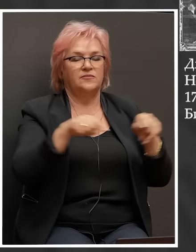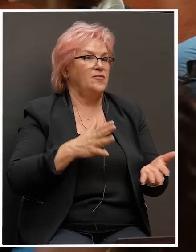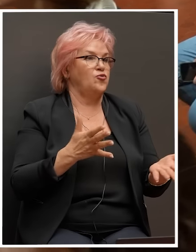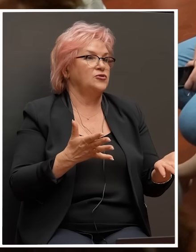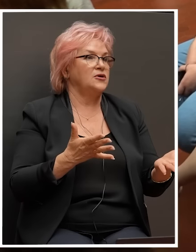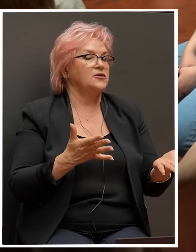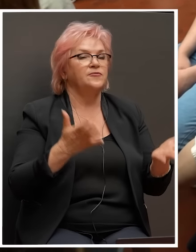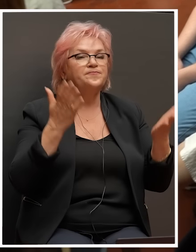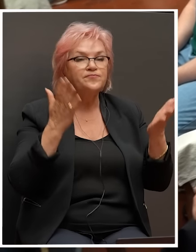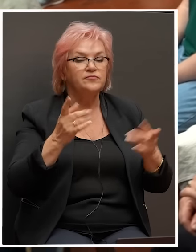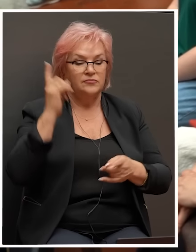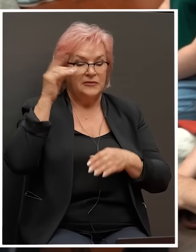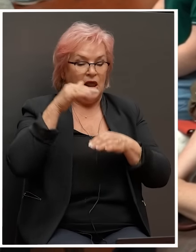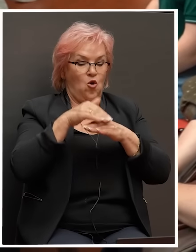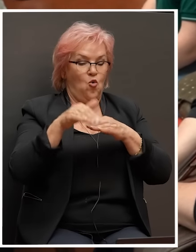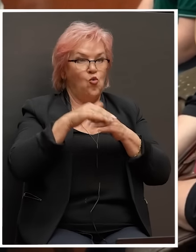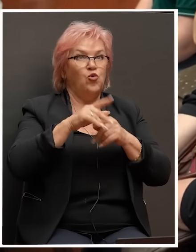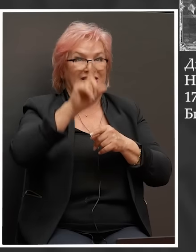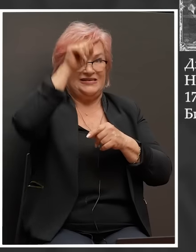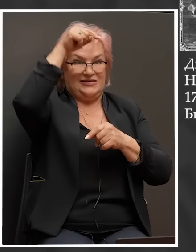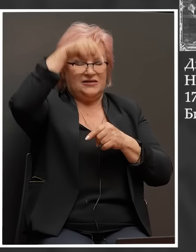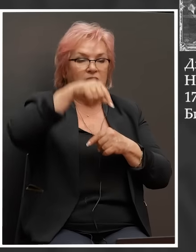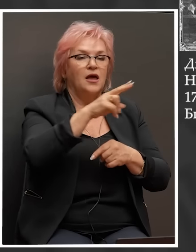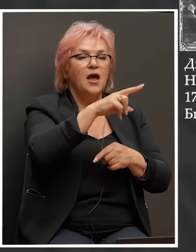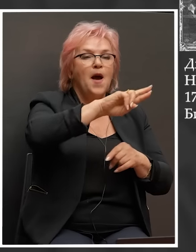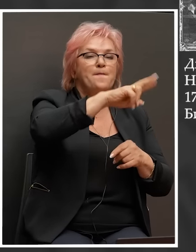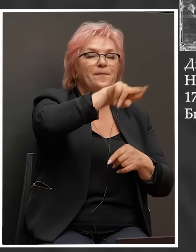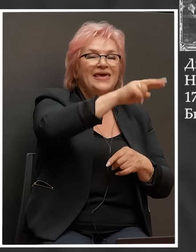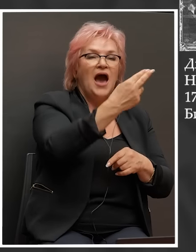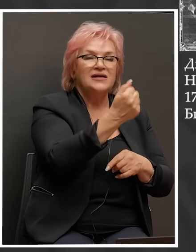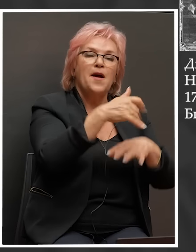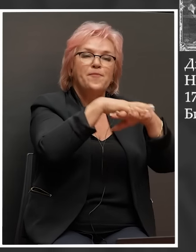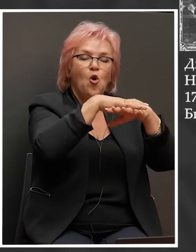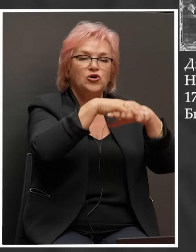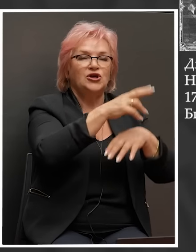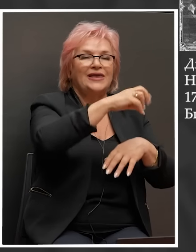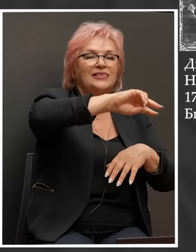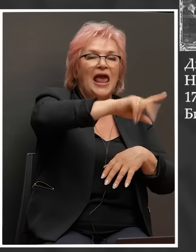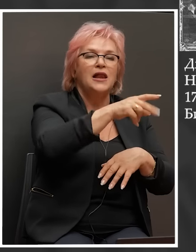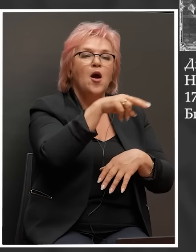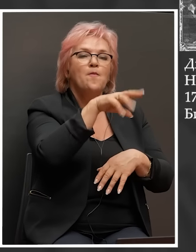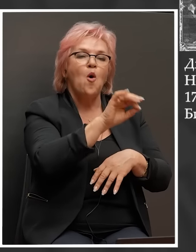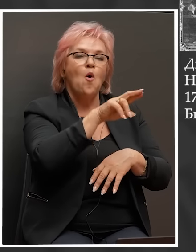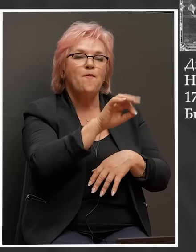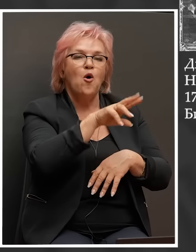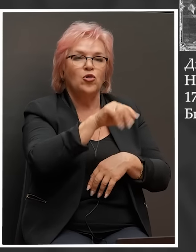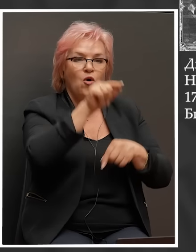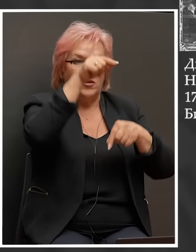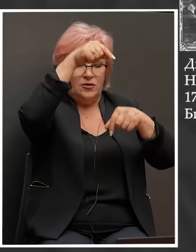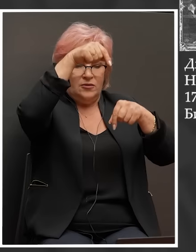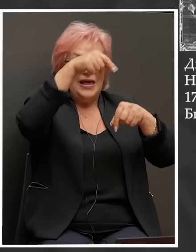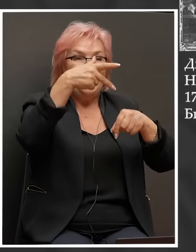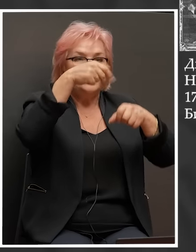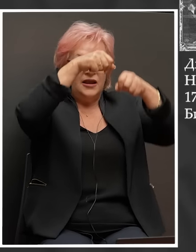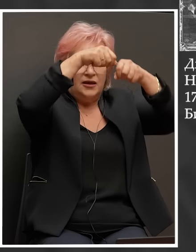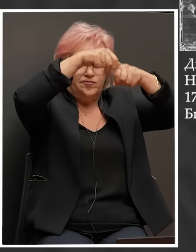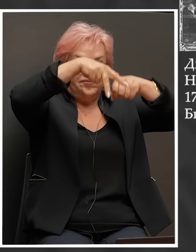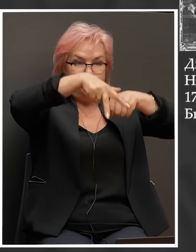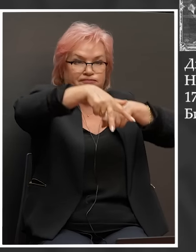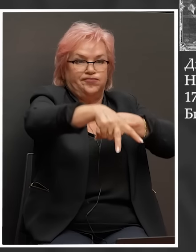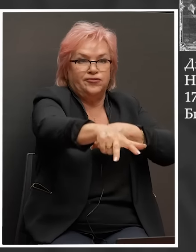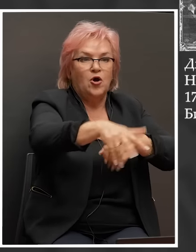Нолли. Значит, эта улица сверху называется Пьяцца дель Попола, точнее, улица, а площадь. И от нее начинают расходиться три больших